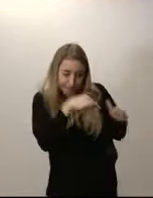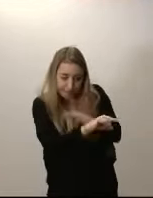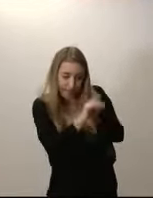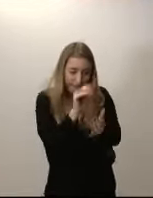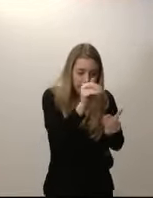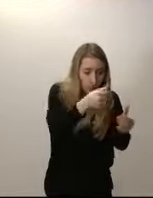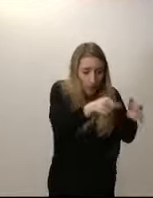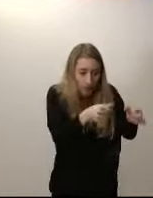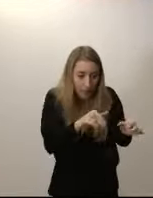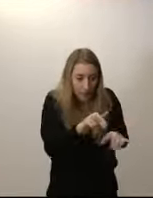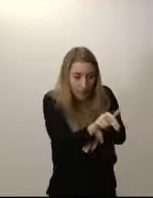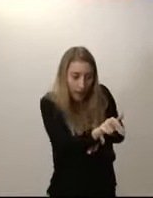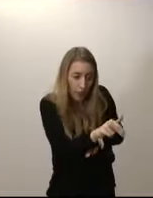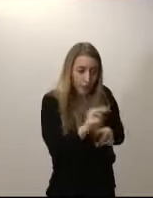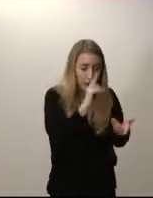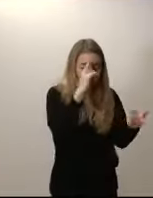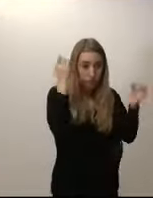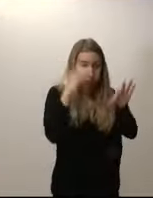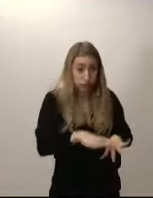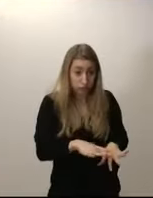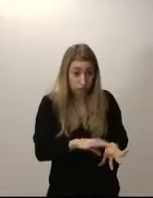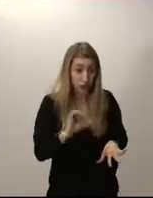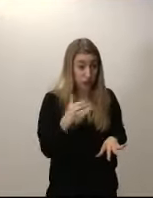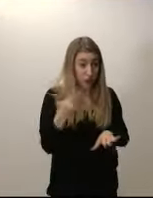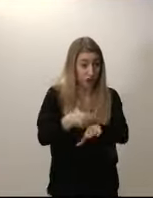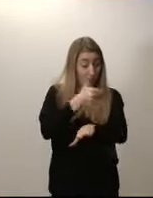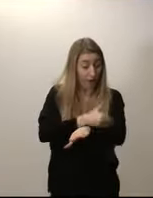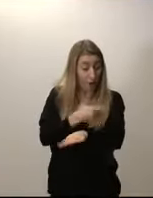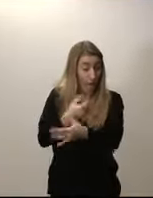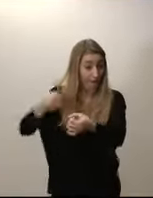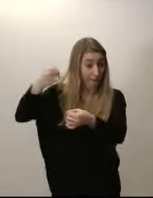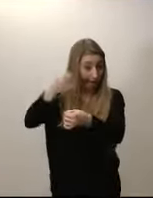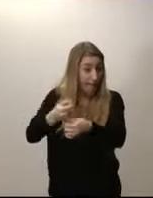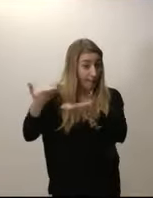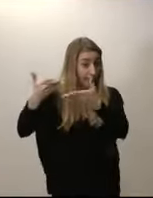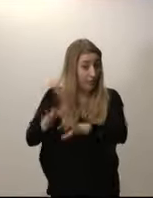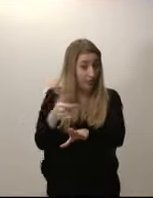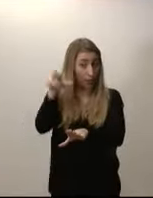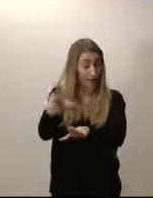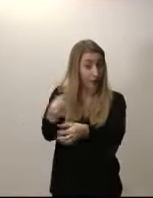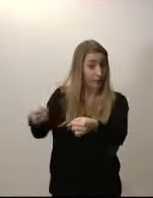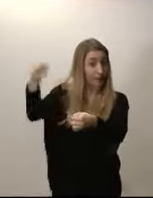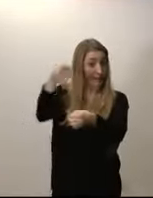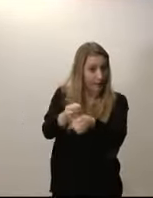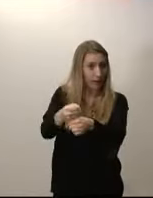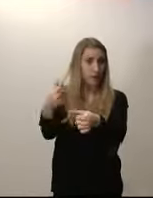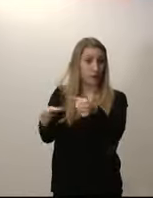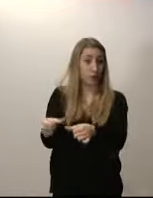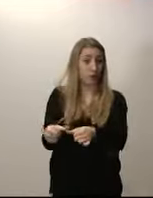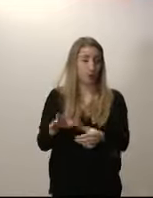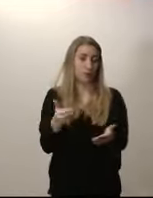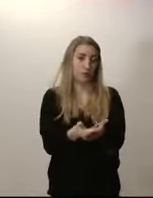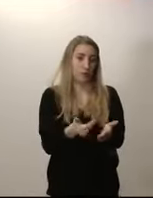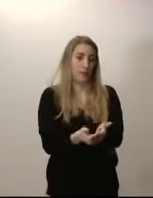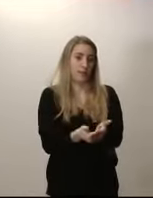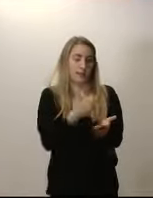espoir, chaque découragement ont été décidés, calculés, étudiés par l'autre. Alors voyez-vous,